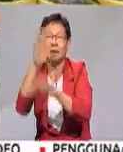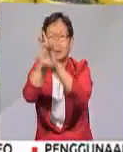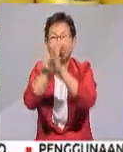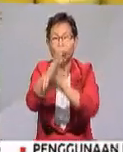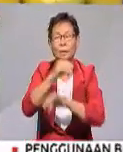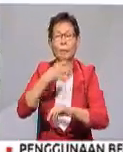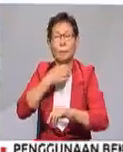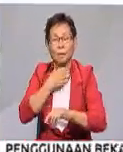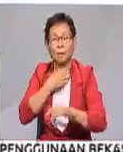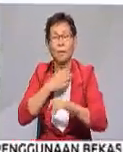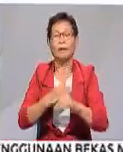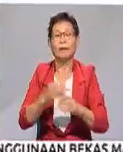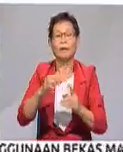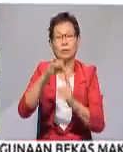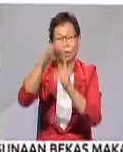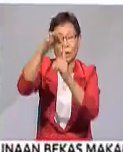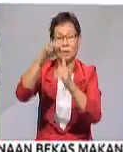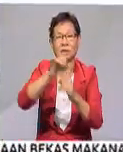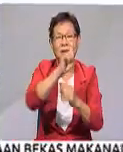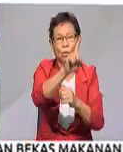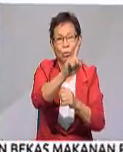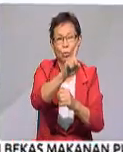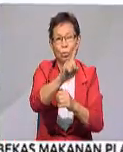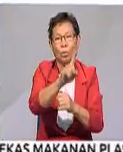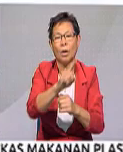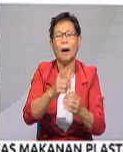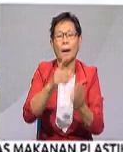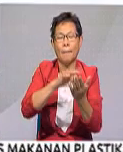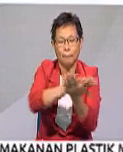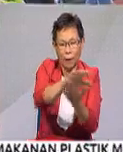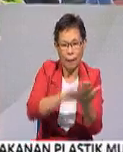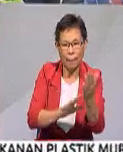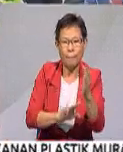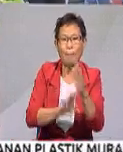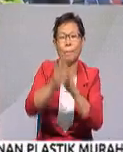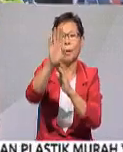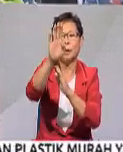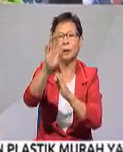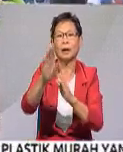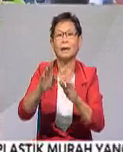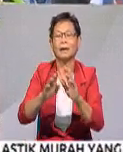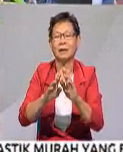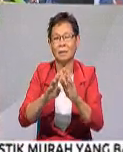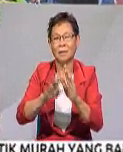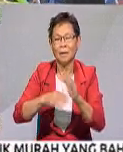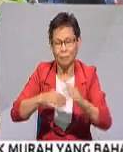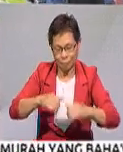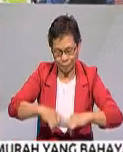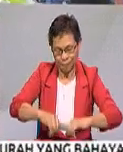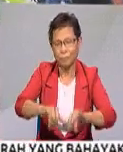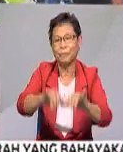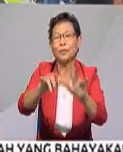dan Perak di bawah teras satu prasarana pelan harapan pembangunan luar bandar.